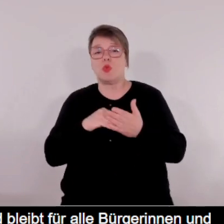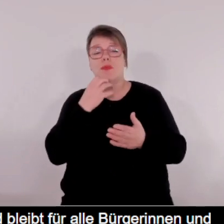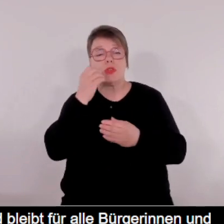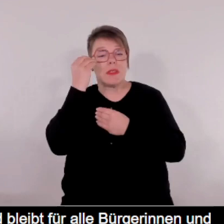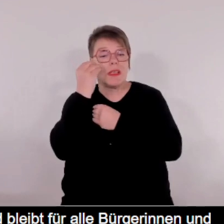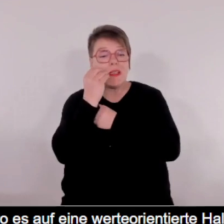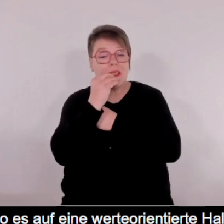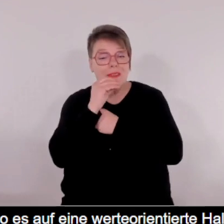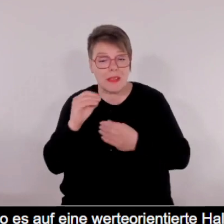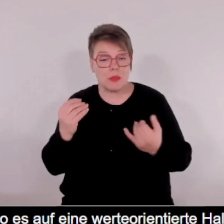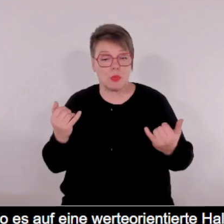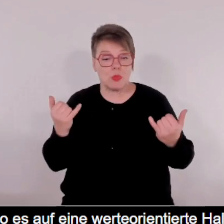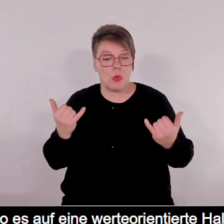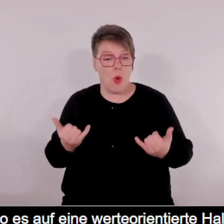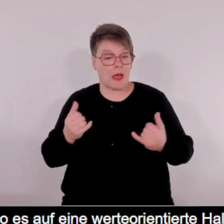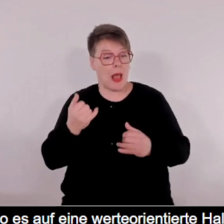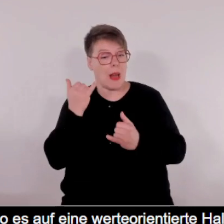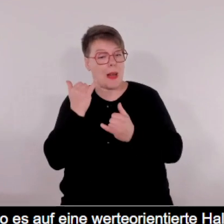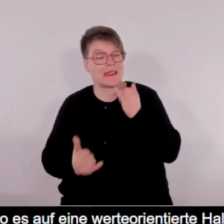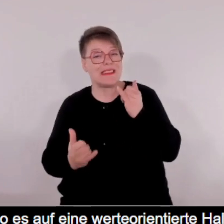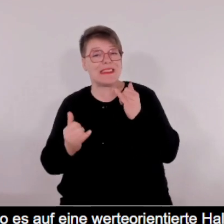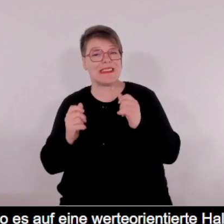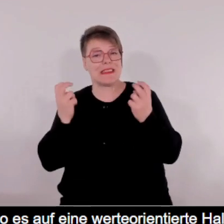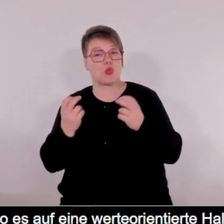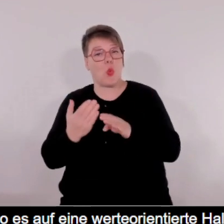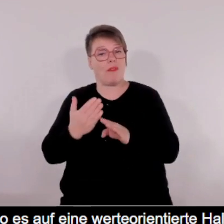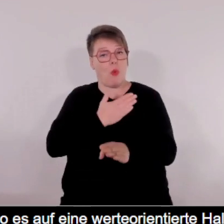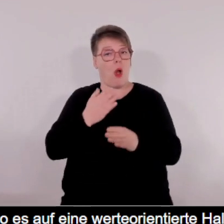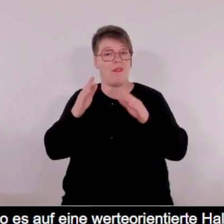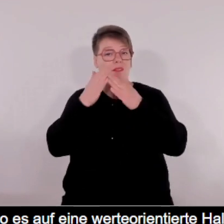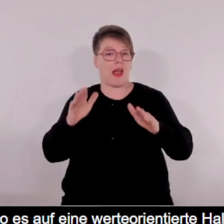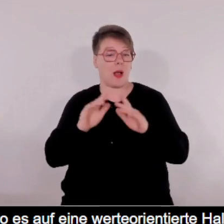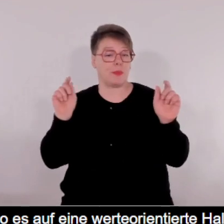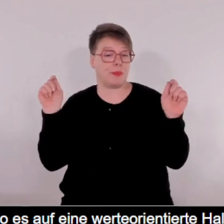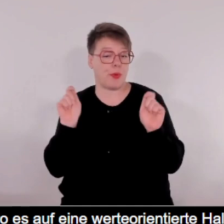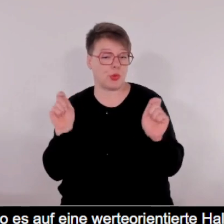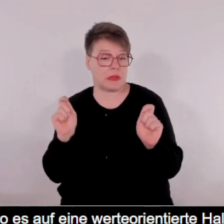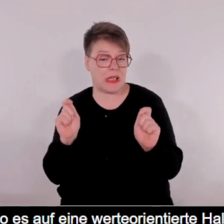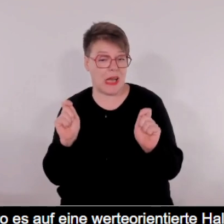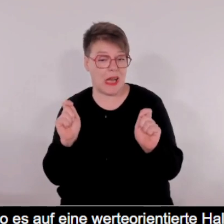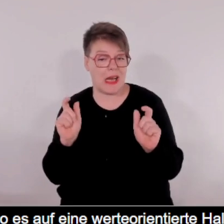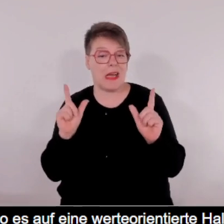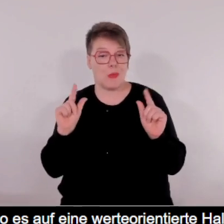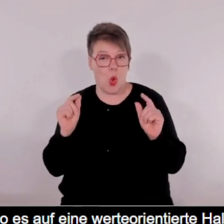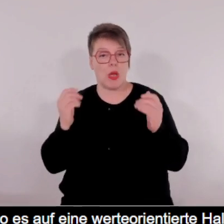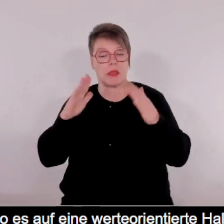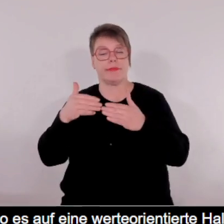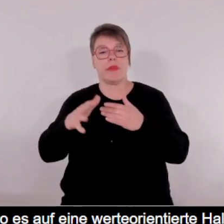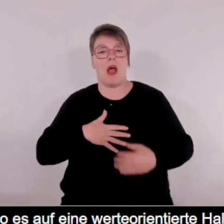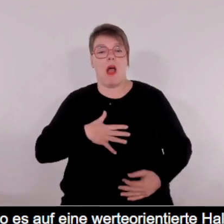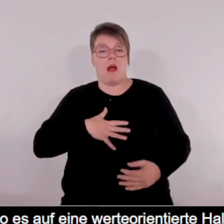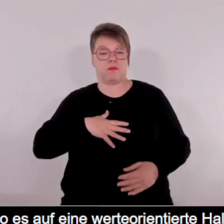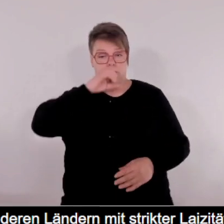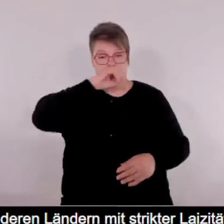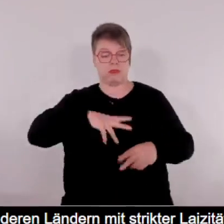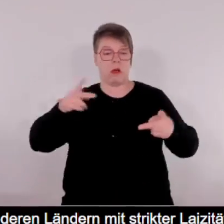außenpolitisch einfach jeden Tag irgendeine Neuigkeit passiert, auf die man reagieren muss oder wo man aktiv gestalten